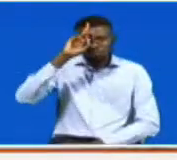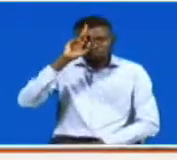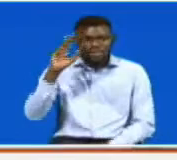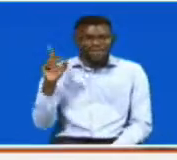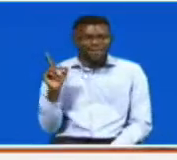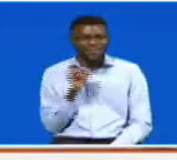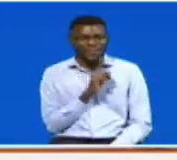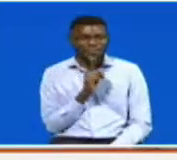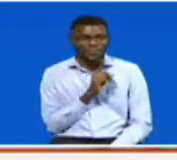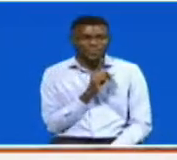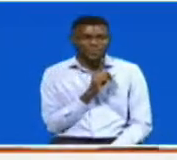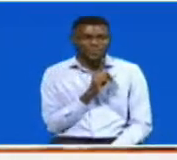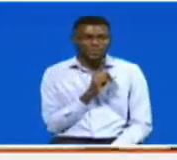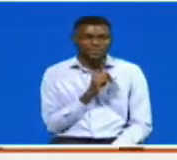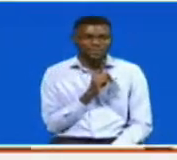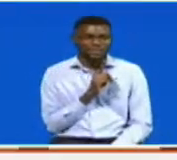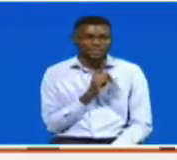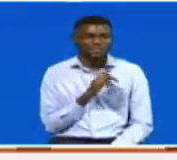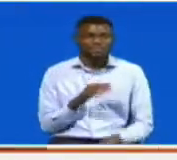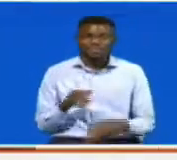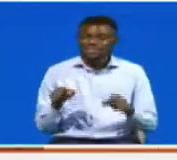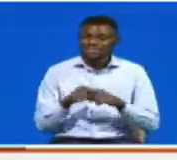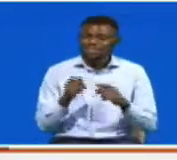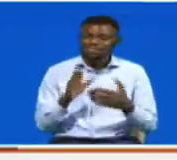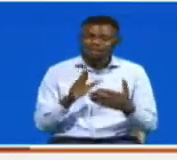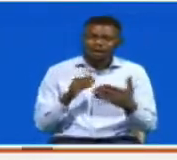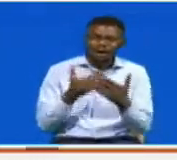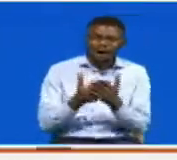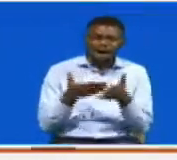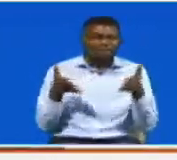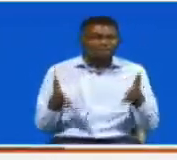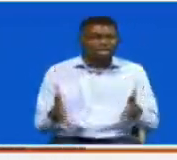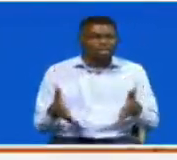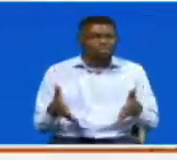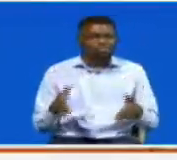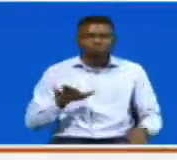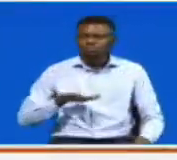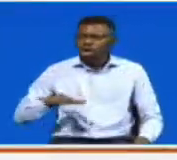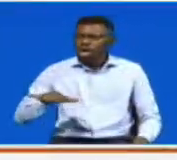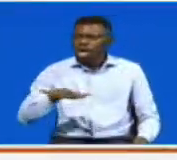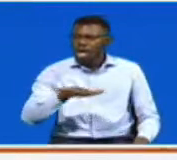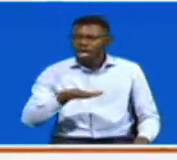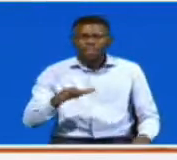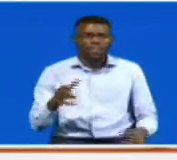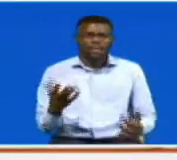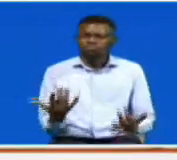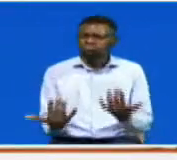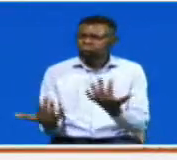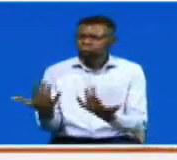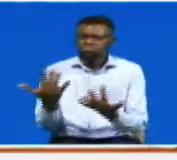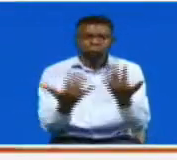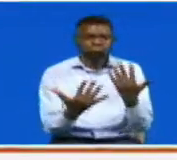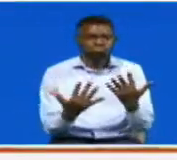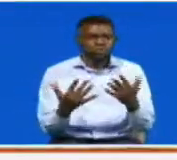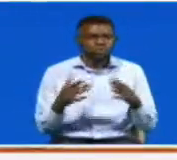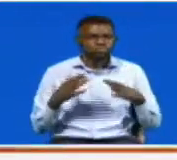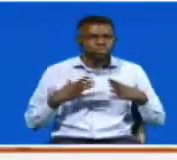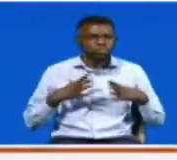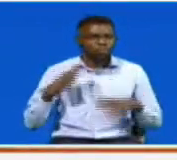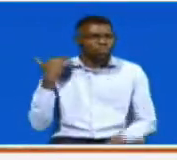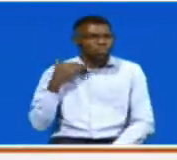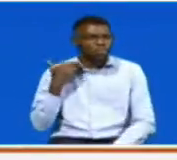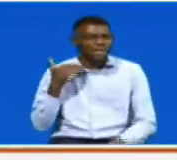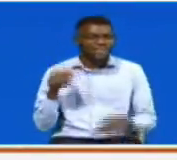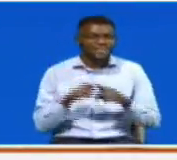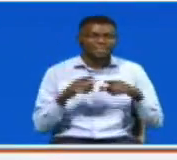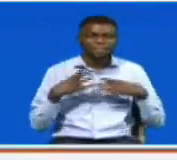akiba NPR. Hapa tunakuta kijiji kizima kimeteketezwa na uhalifu huku wenyeji